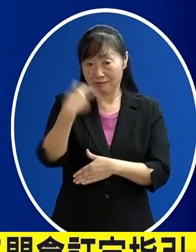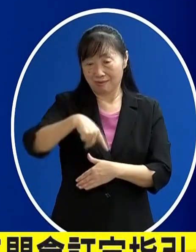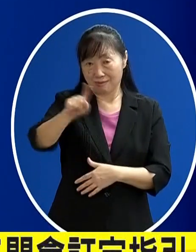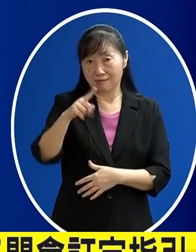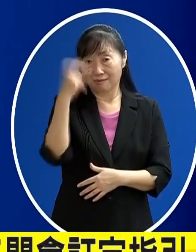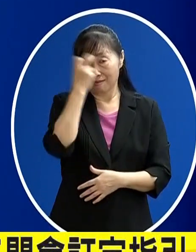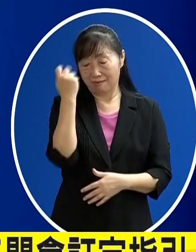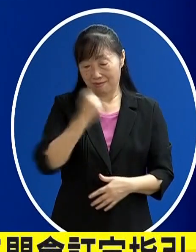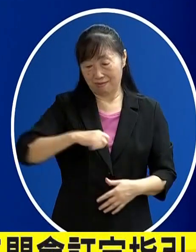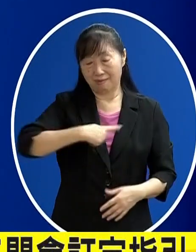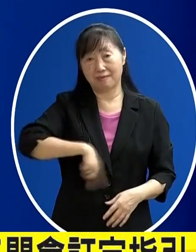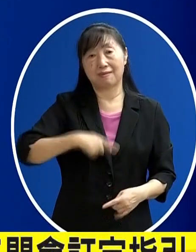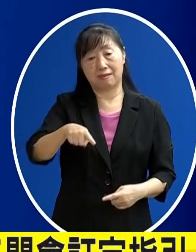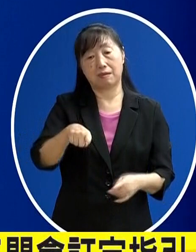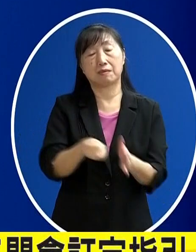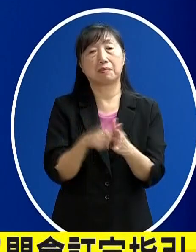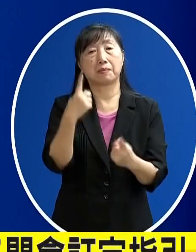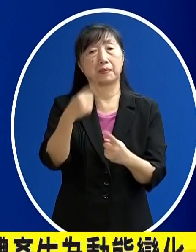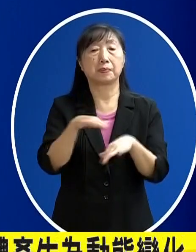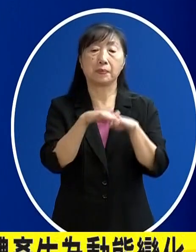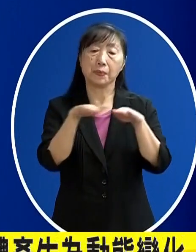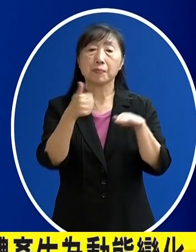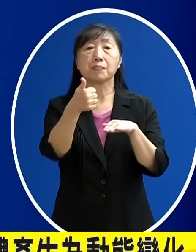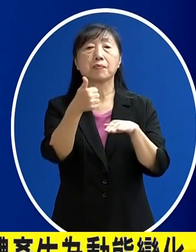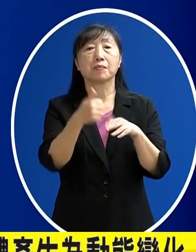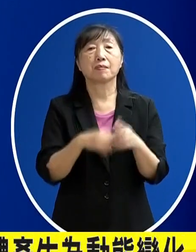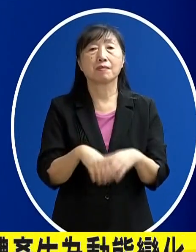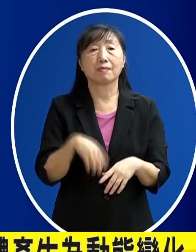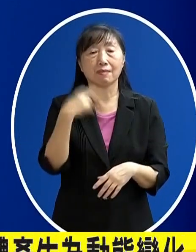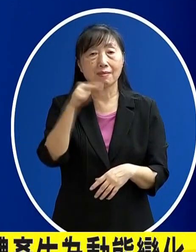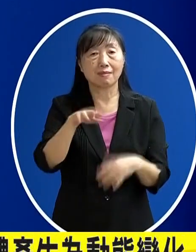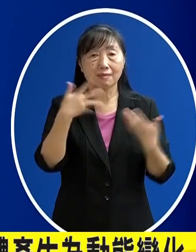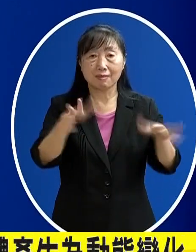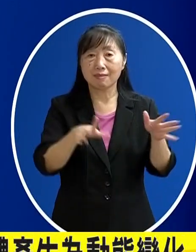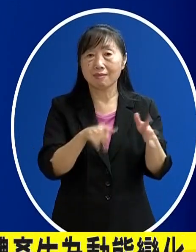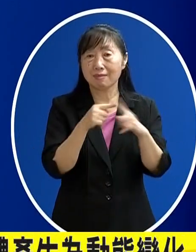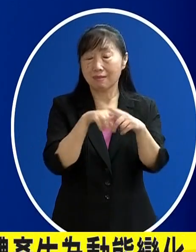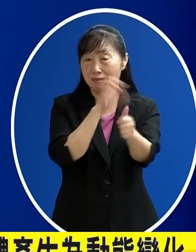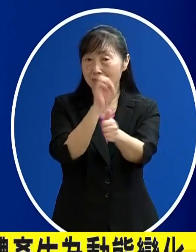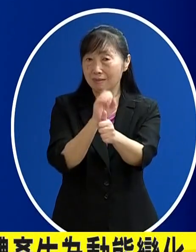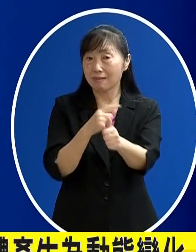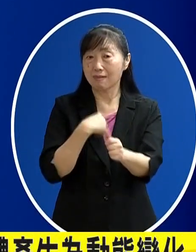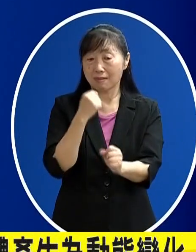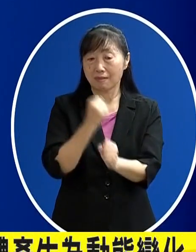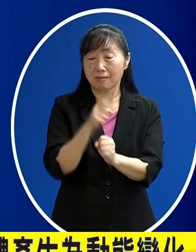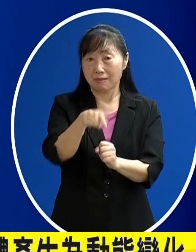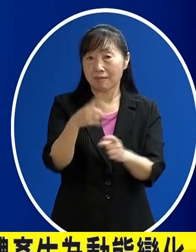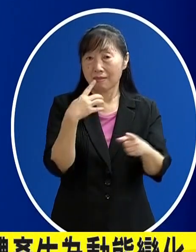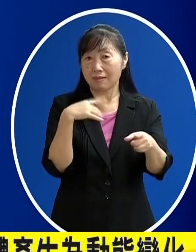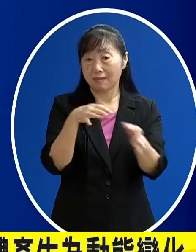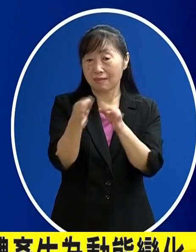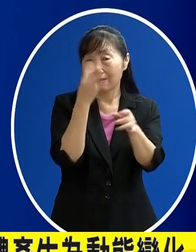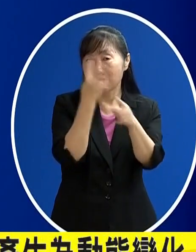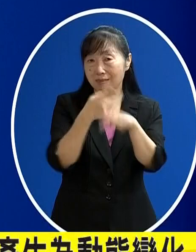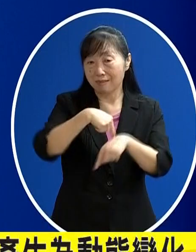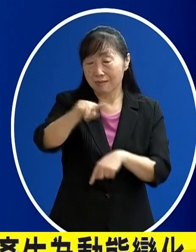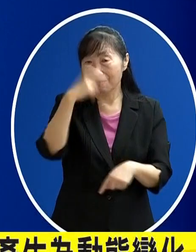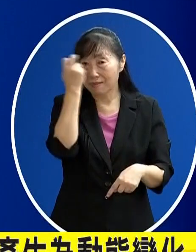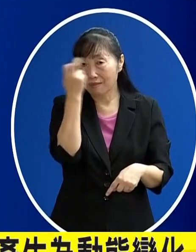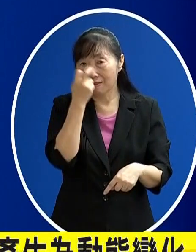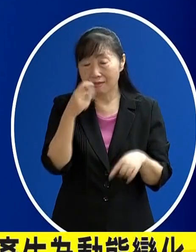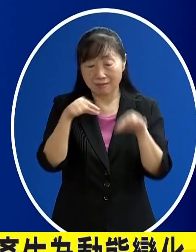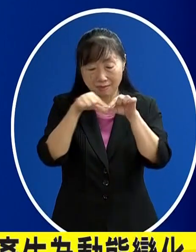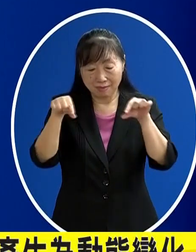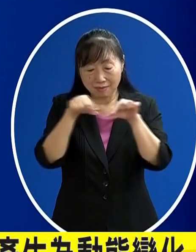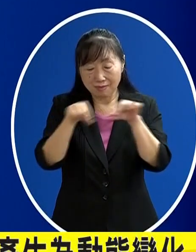的数字会比较稳定哈。第二个，我想很多专家都有强调，就是说我们现在在做的这些商业化的抗体的这些试